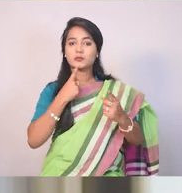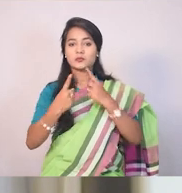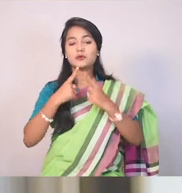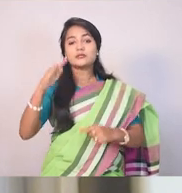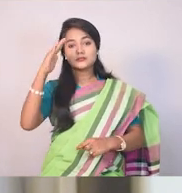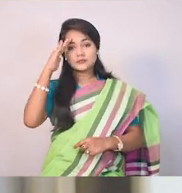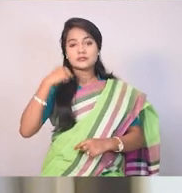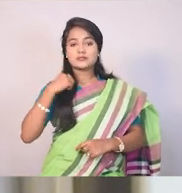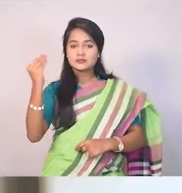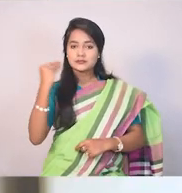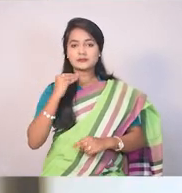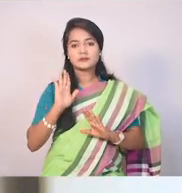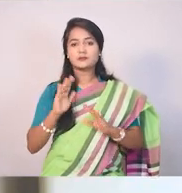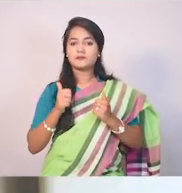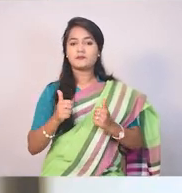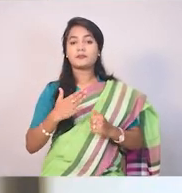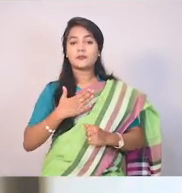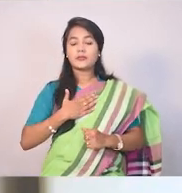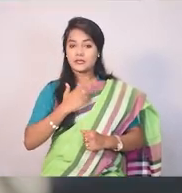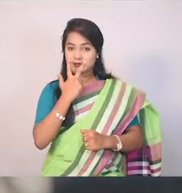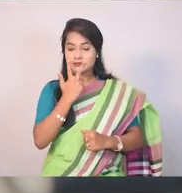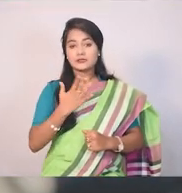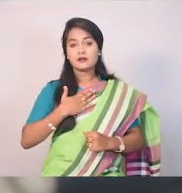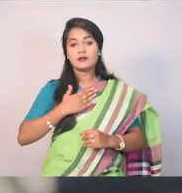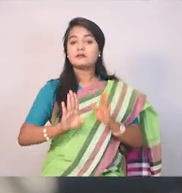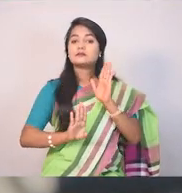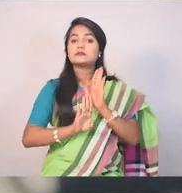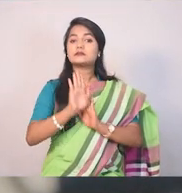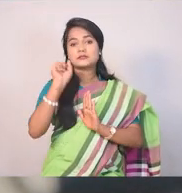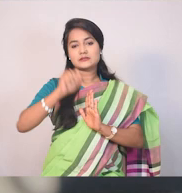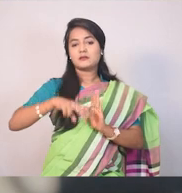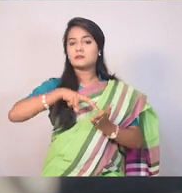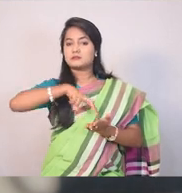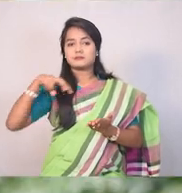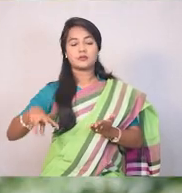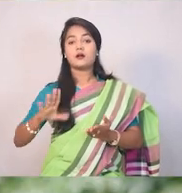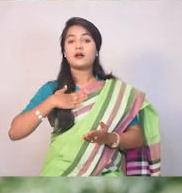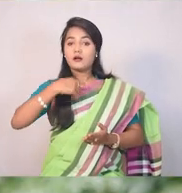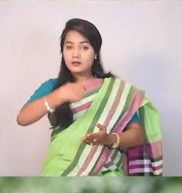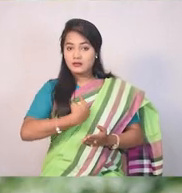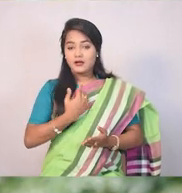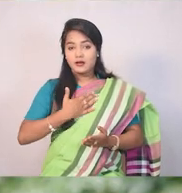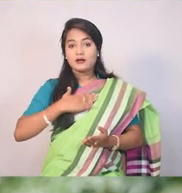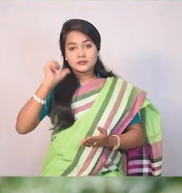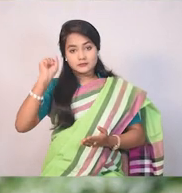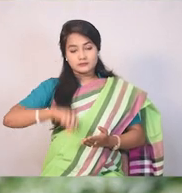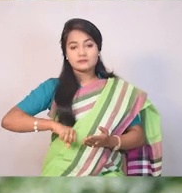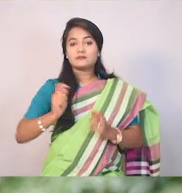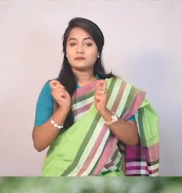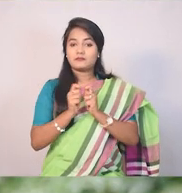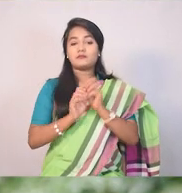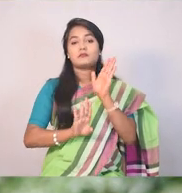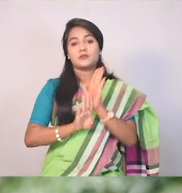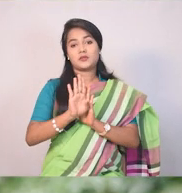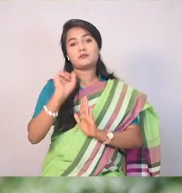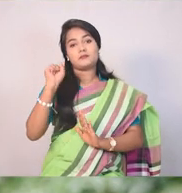সাথে মিশছে, কথা বলছে, সম্মানটুক দিছে, এটাই আমরা আসলে চাই। আগাইতে আমরা আর পিছিয়ে থাকতে চাই না। আমার মতে আমি